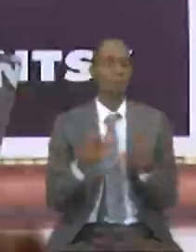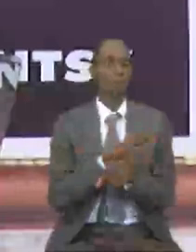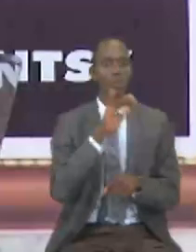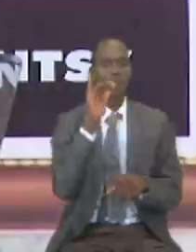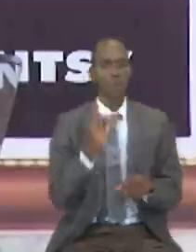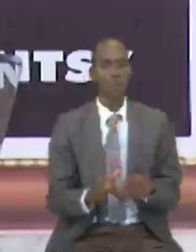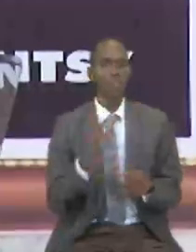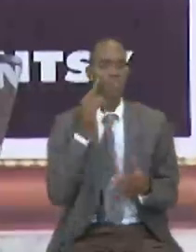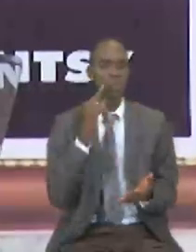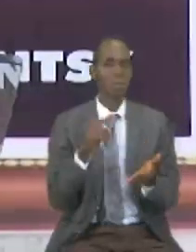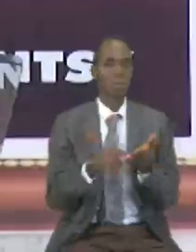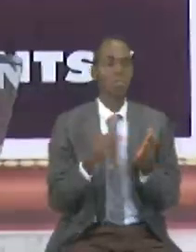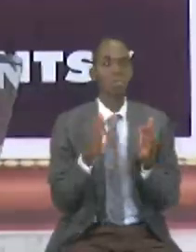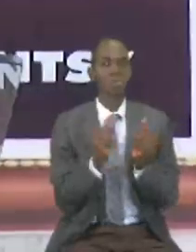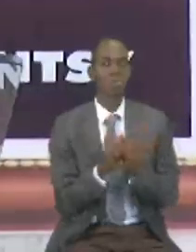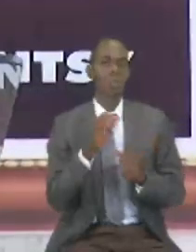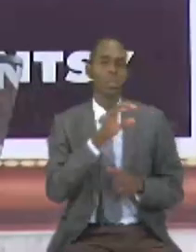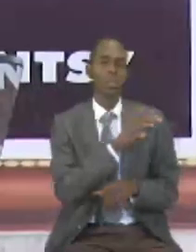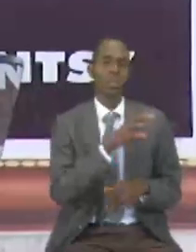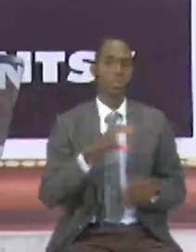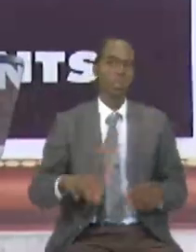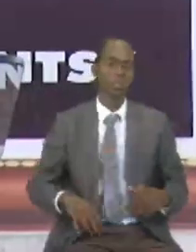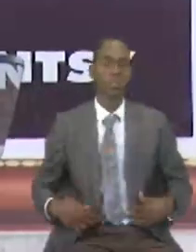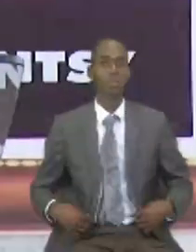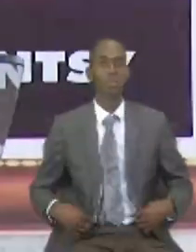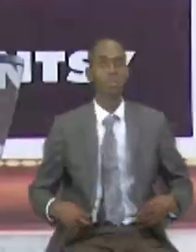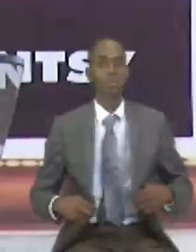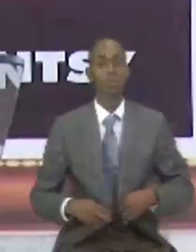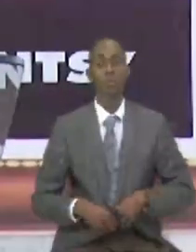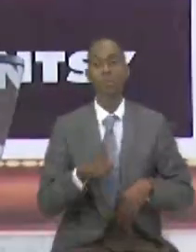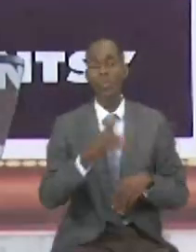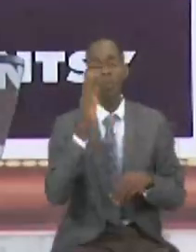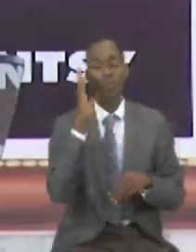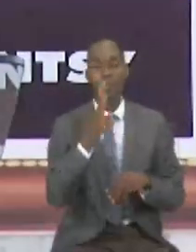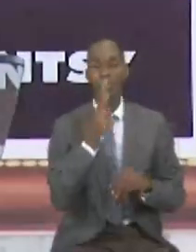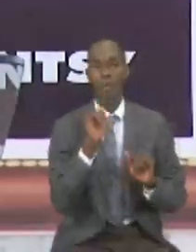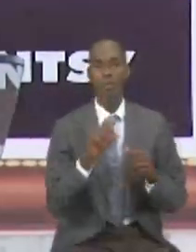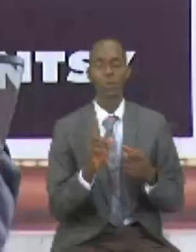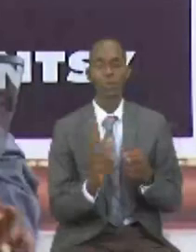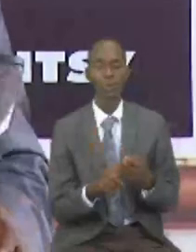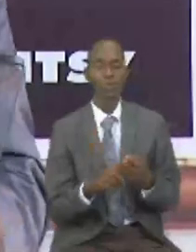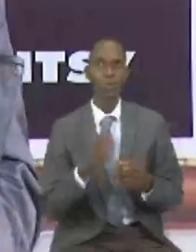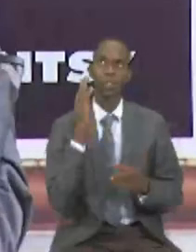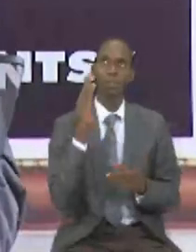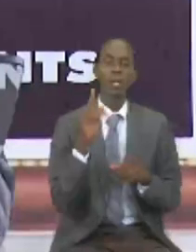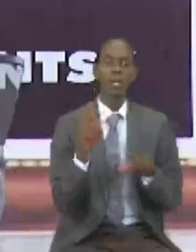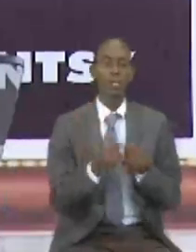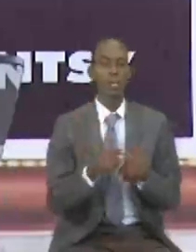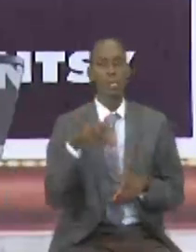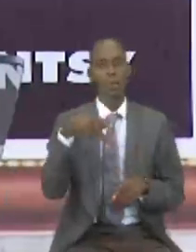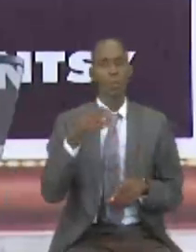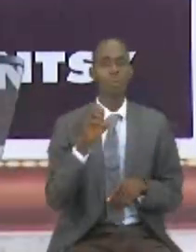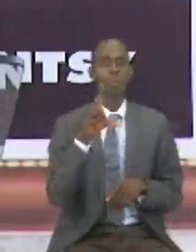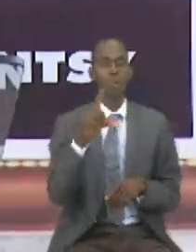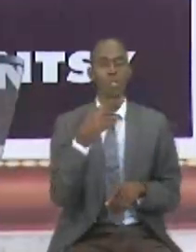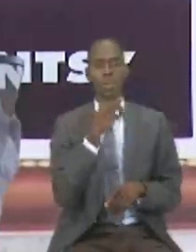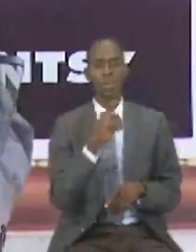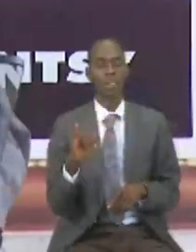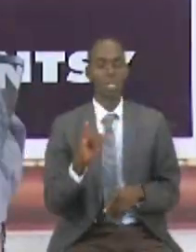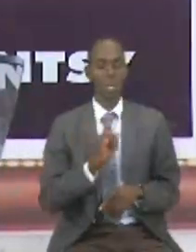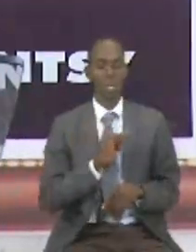entièrement identifié avec Christ. Crucifié et entièrement identifié avec Christ. Tu seras en mesure de témoigner